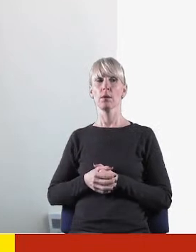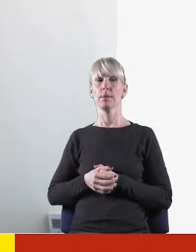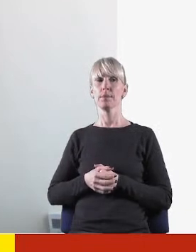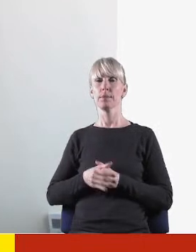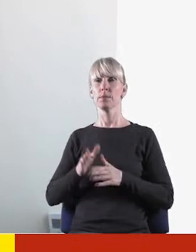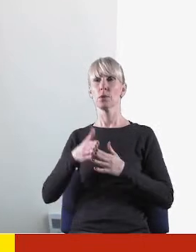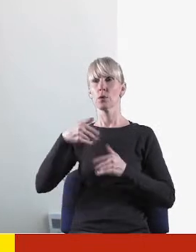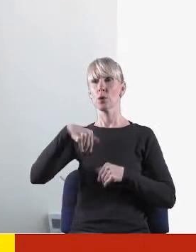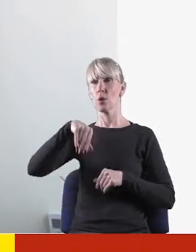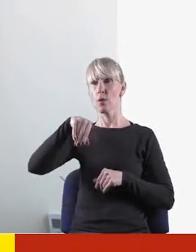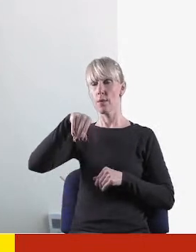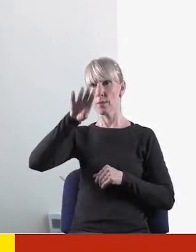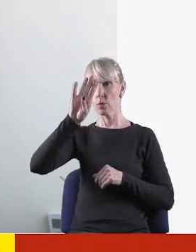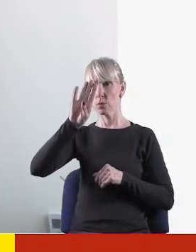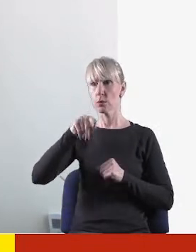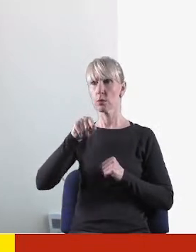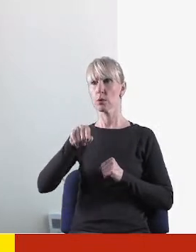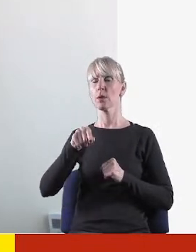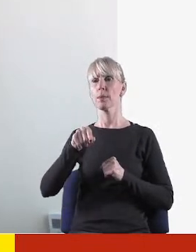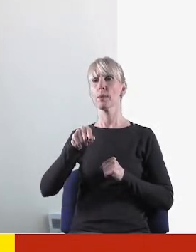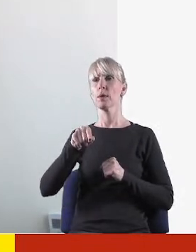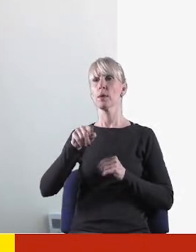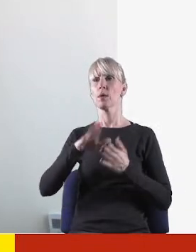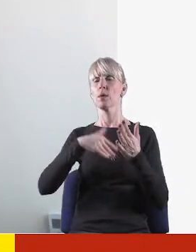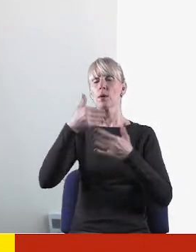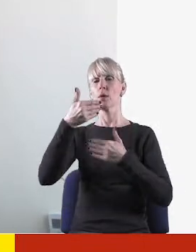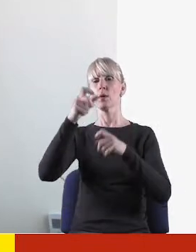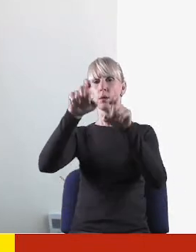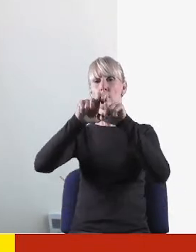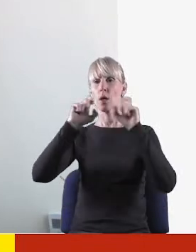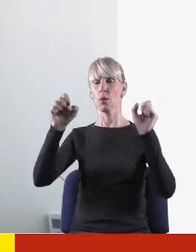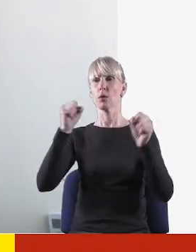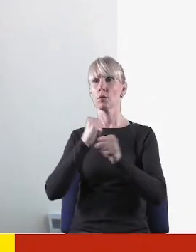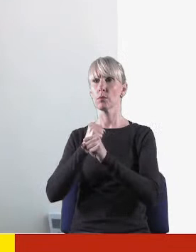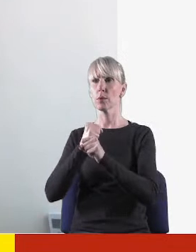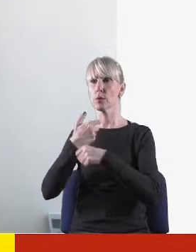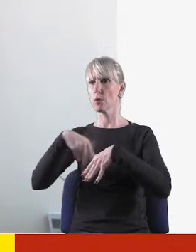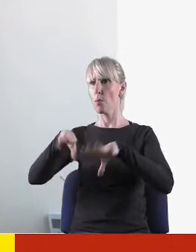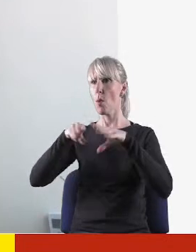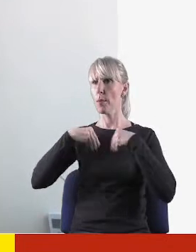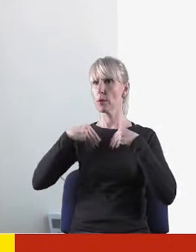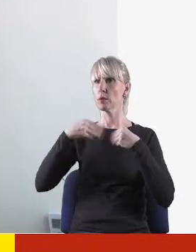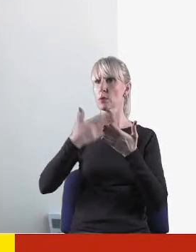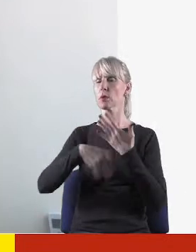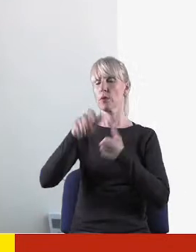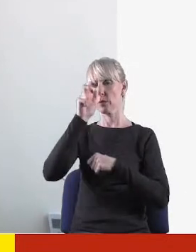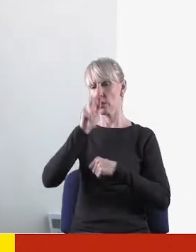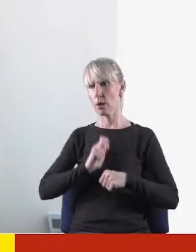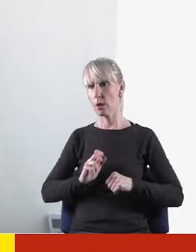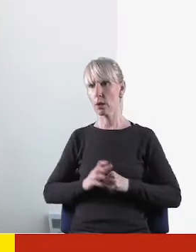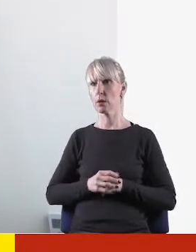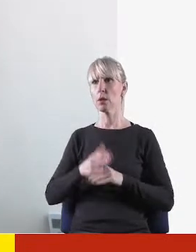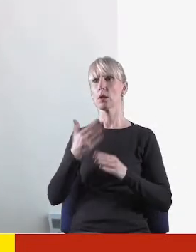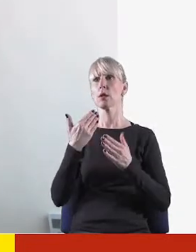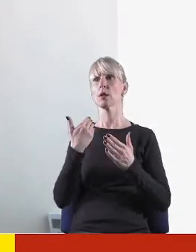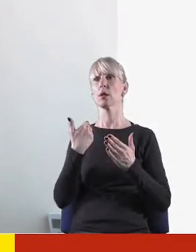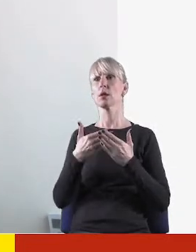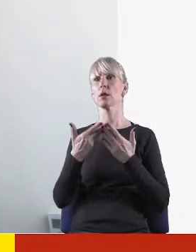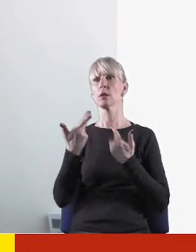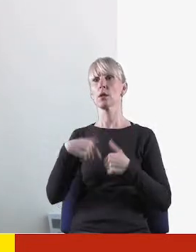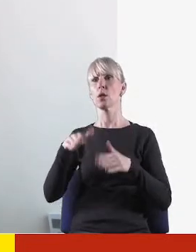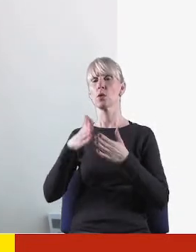łódzkie i nie tylko łódzkie zakłady pracy, żeby pozyskiwać tę kadrę, i my z takimi